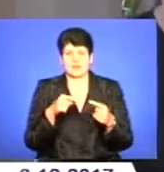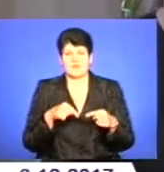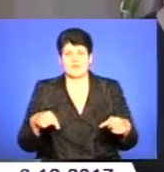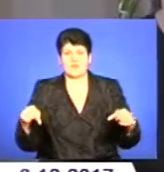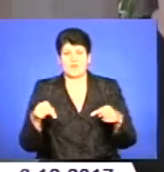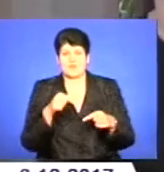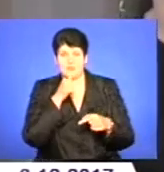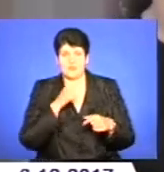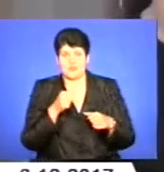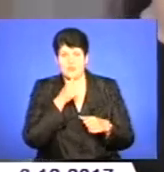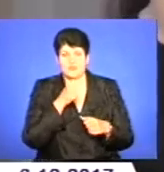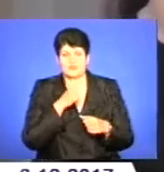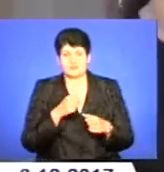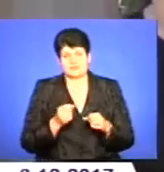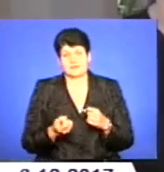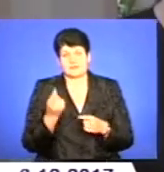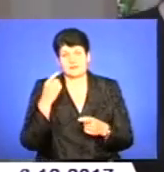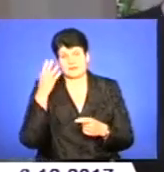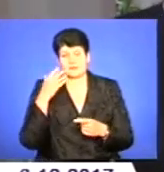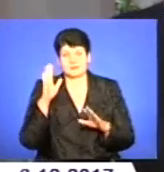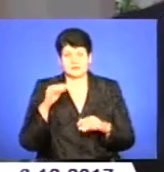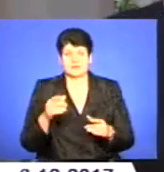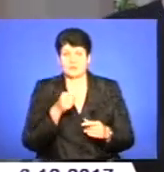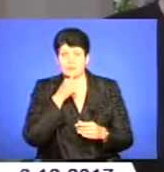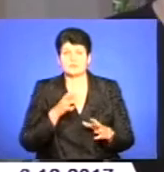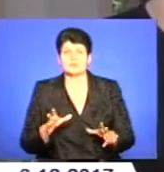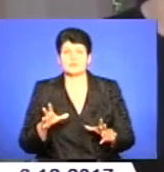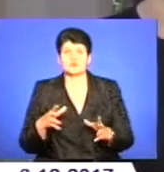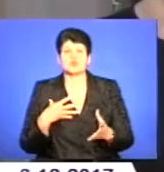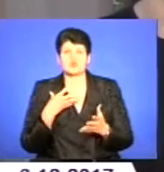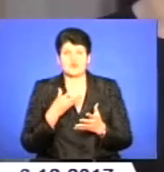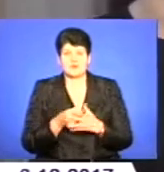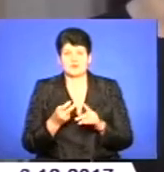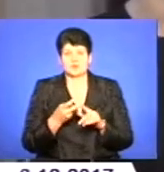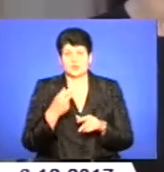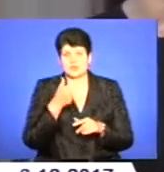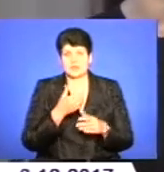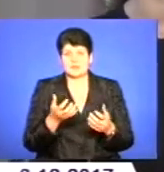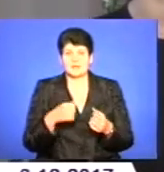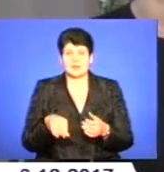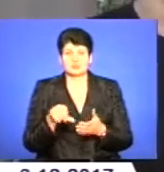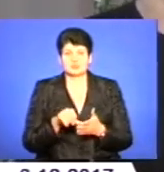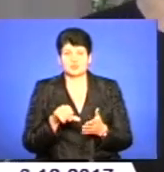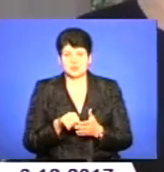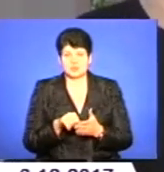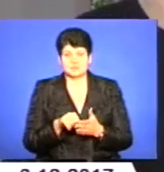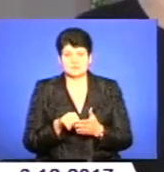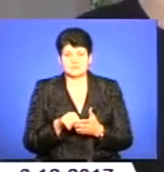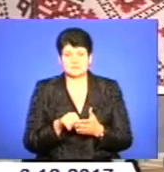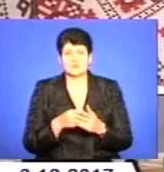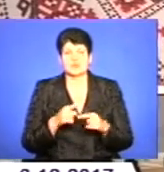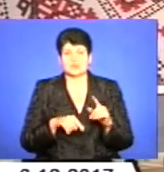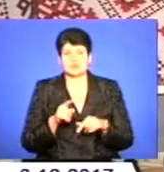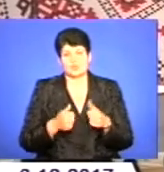пробувати рухи, і виникла ідея, давайте ми попробуємо щось своє. І так ми вже другий рік приймаємо участь в родинному